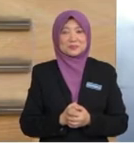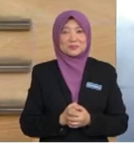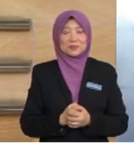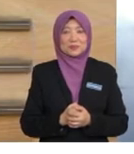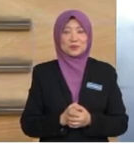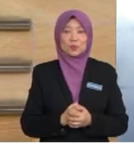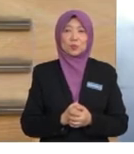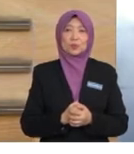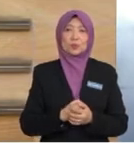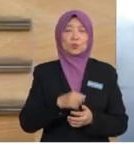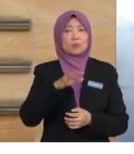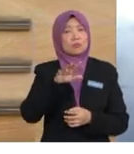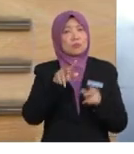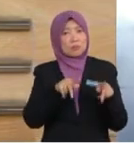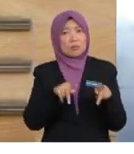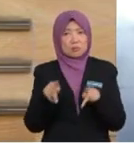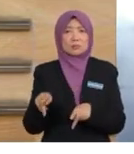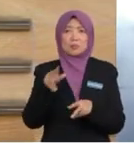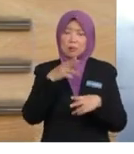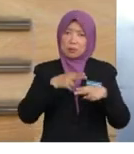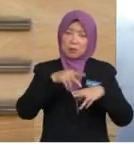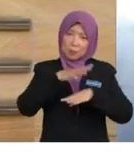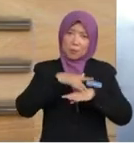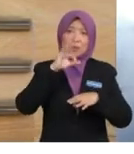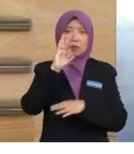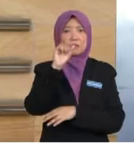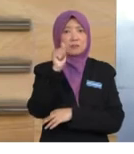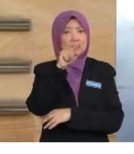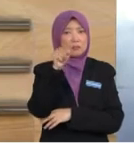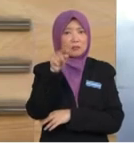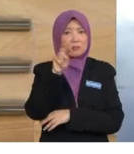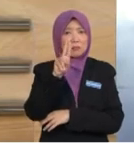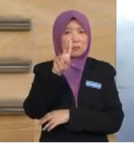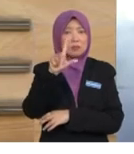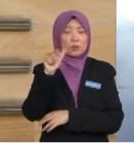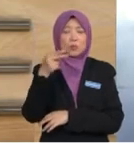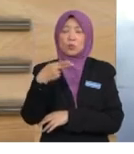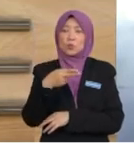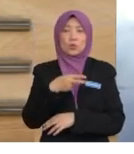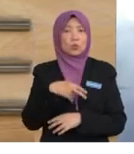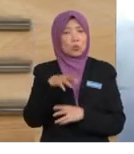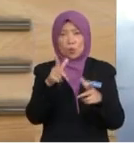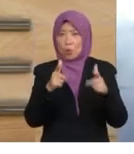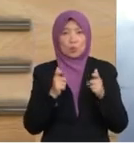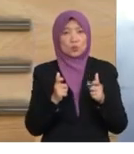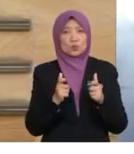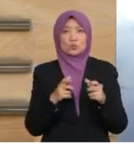Adik Fazrullah ni laju betul dia buat hiasan cikgu. Hebat penerokaan adik kita